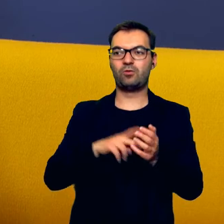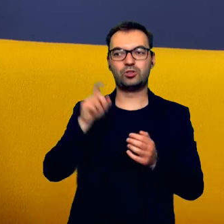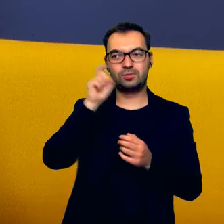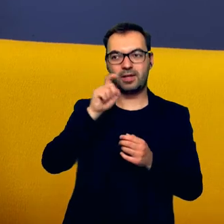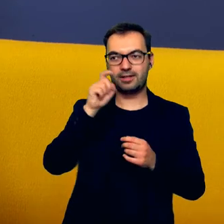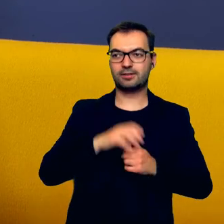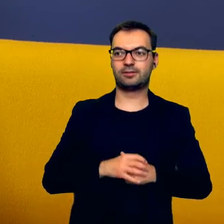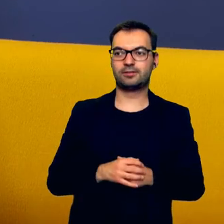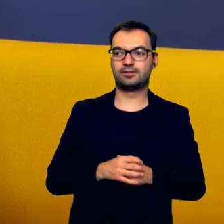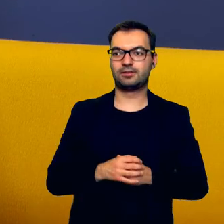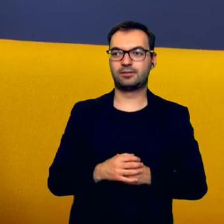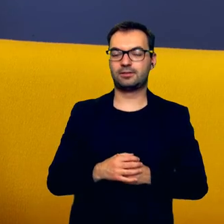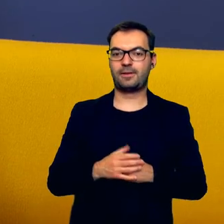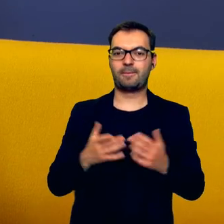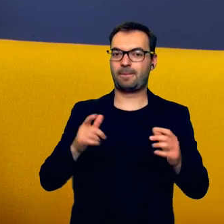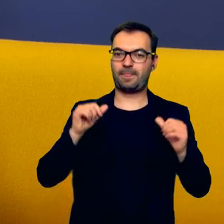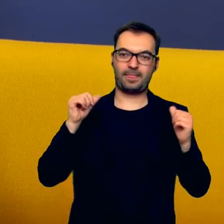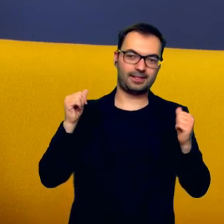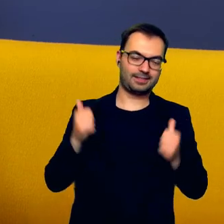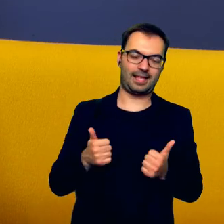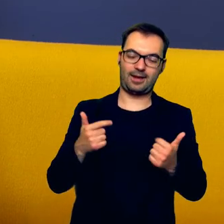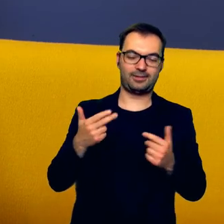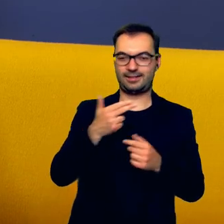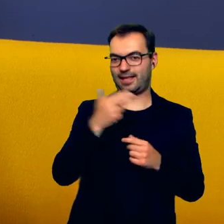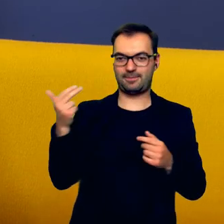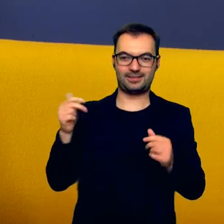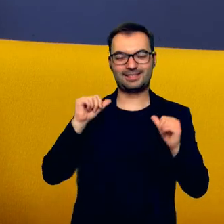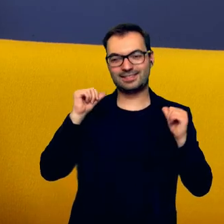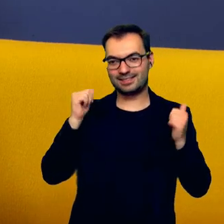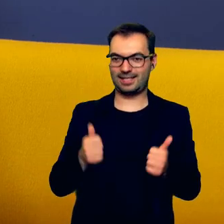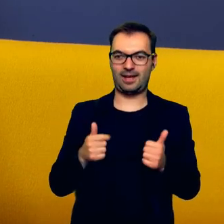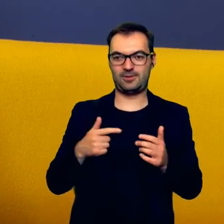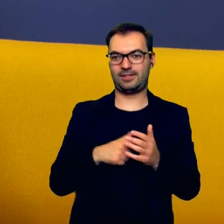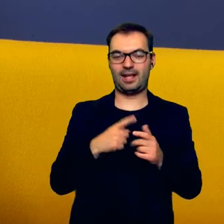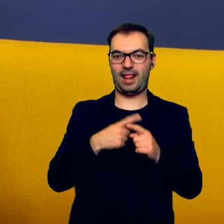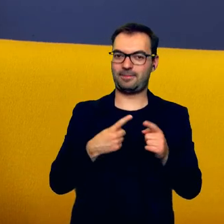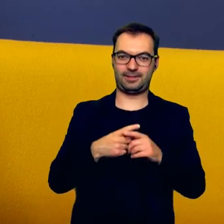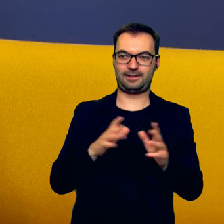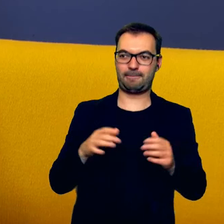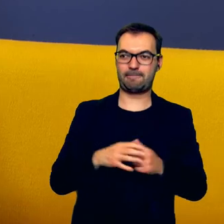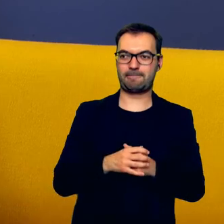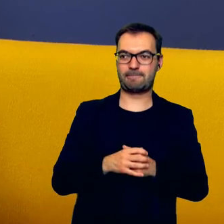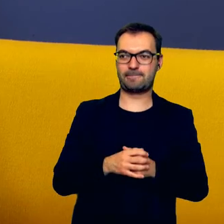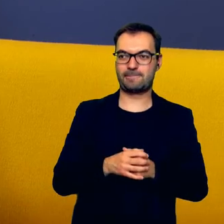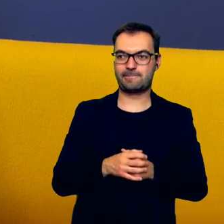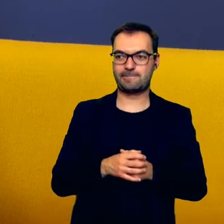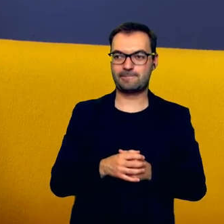szpieg to jest stały topos, stały motyw, stała figura